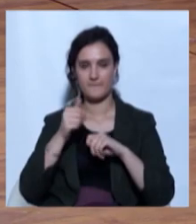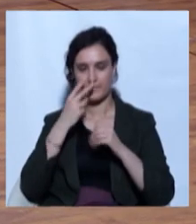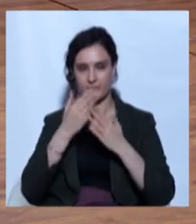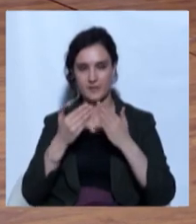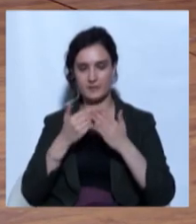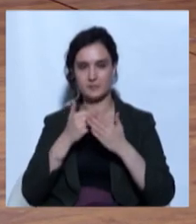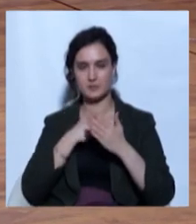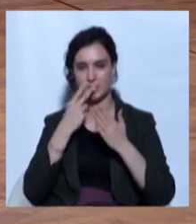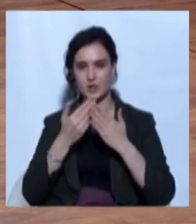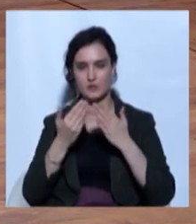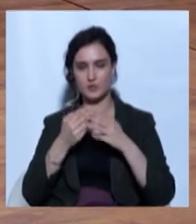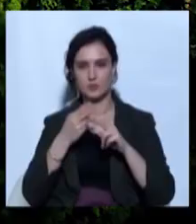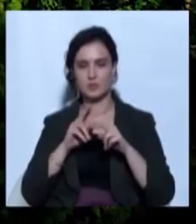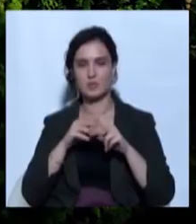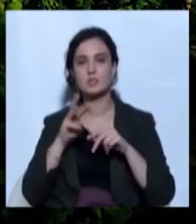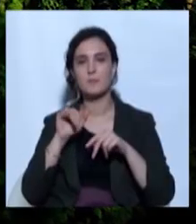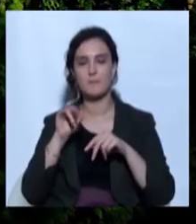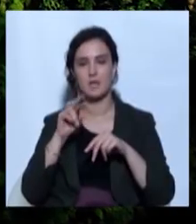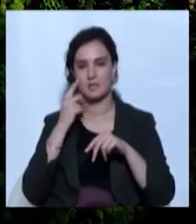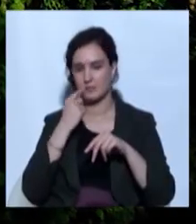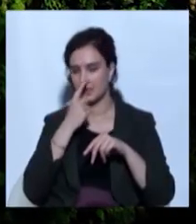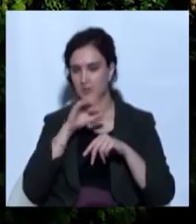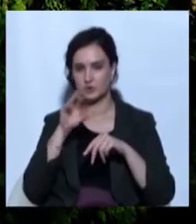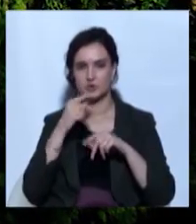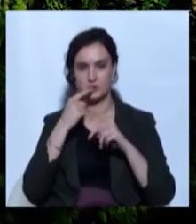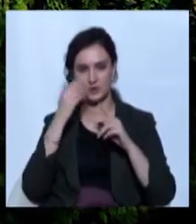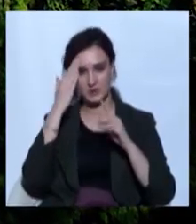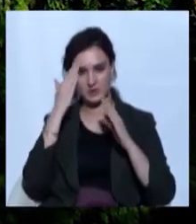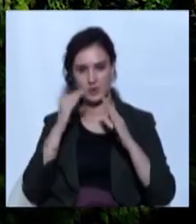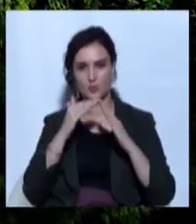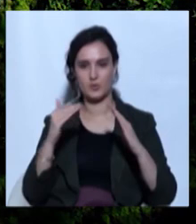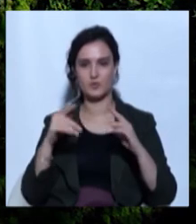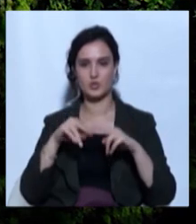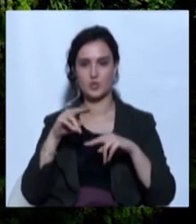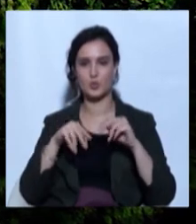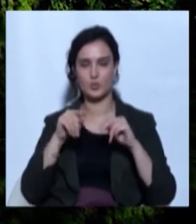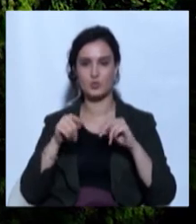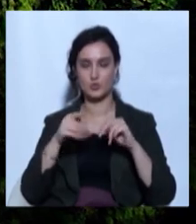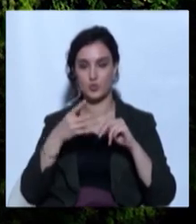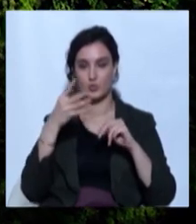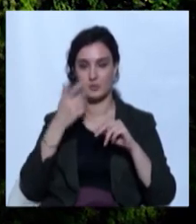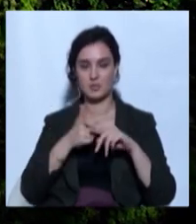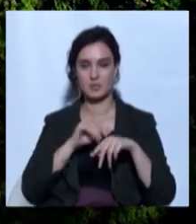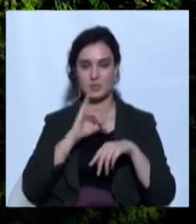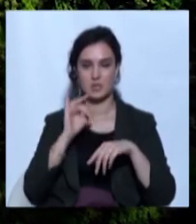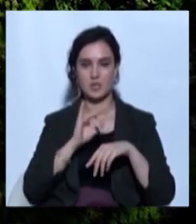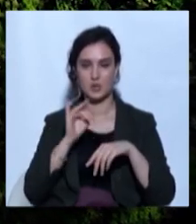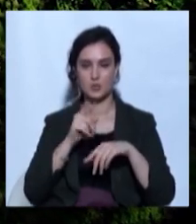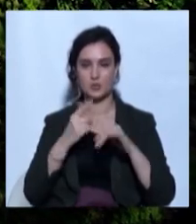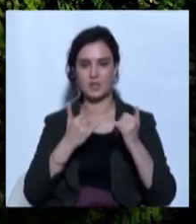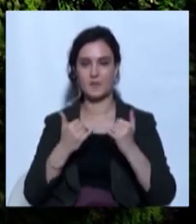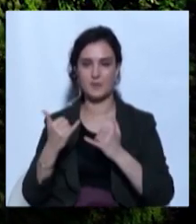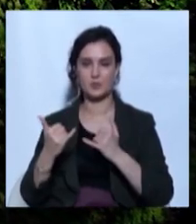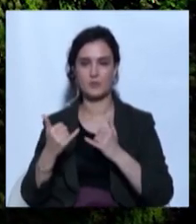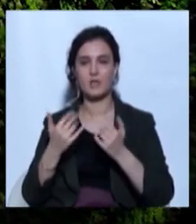მაგალითი მინდა გაჩვენოთ, ეს არის მადრიდში, აი ეს წითელსახურავიანი შენობა, ეს გახლავთ ძალიან საინტერესო